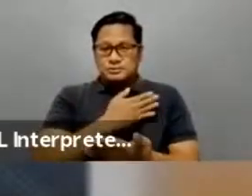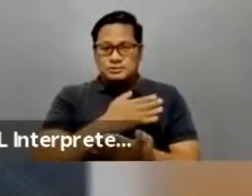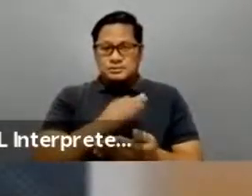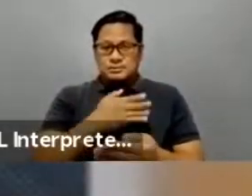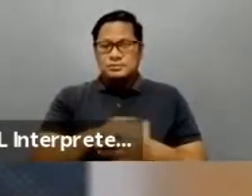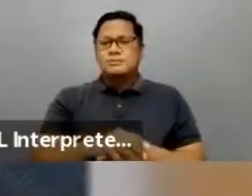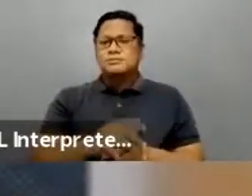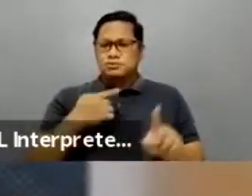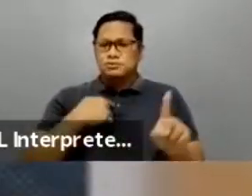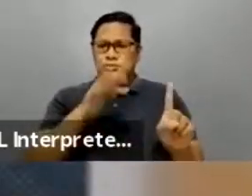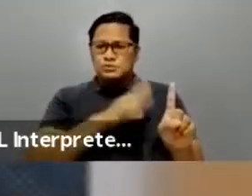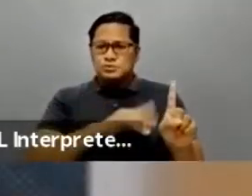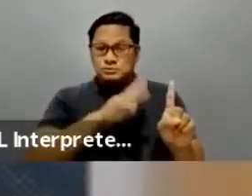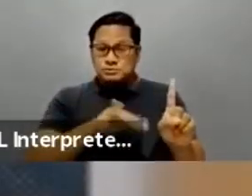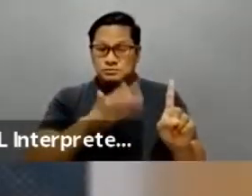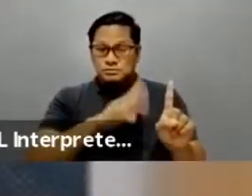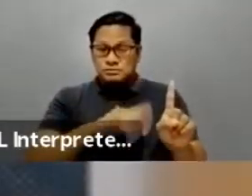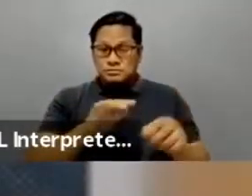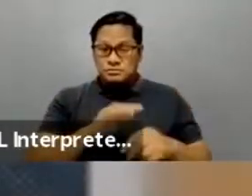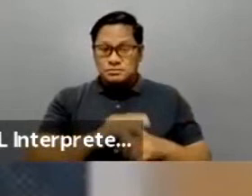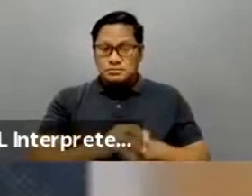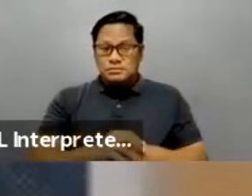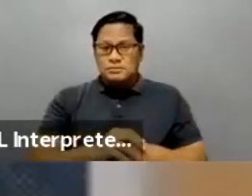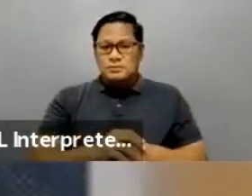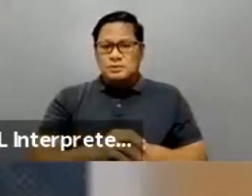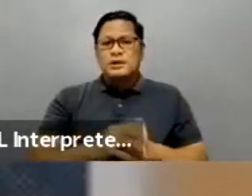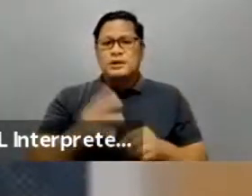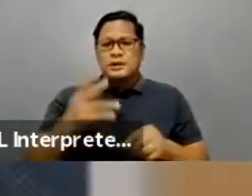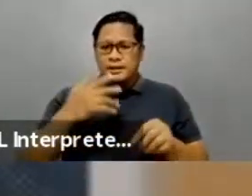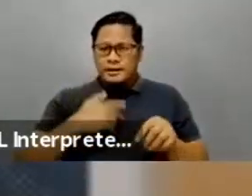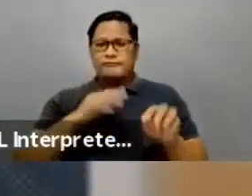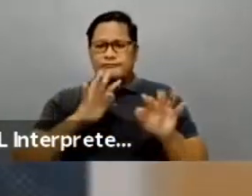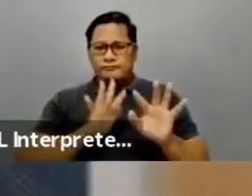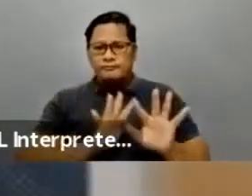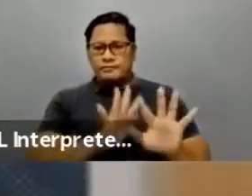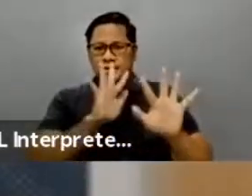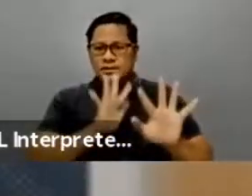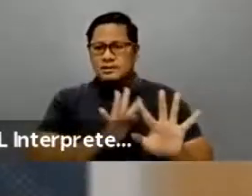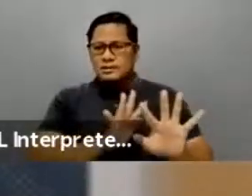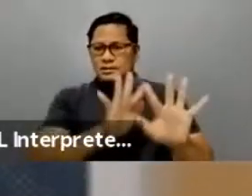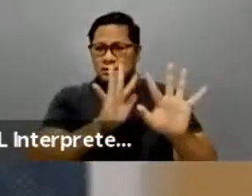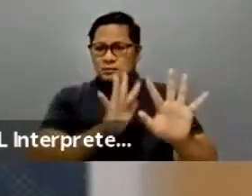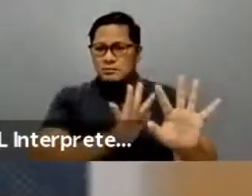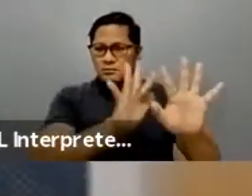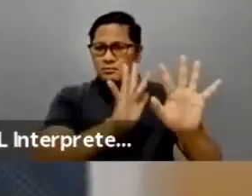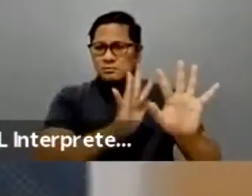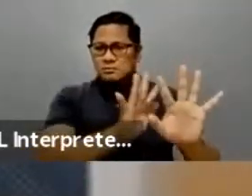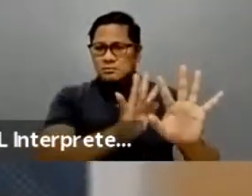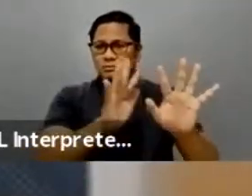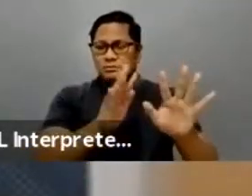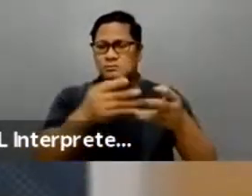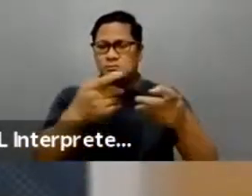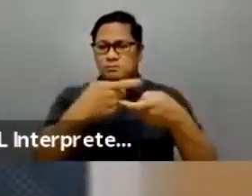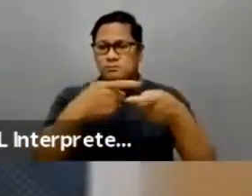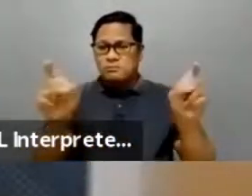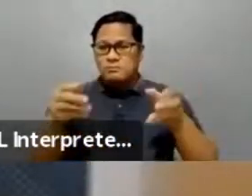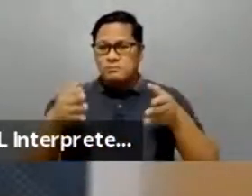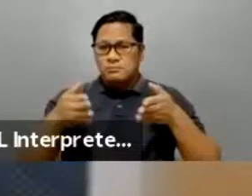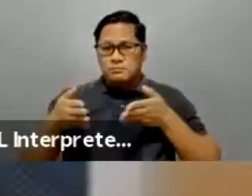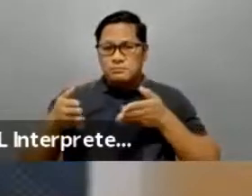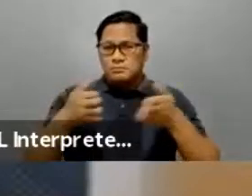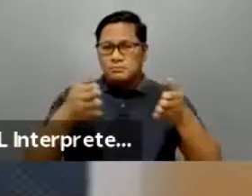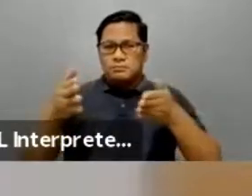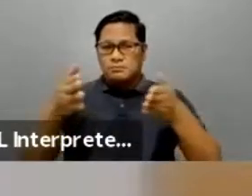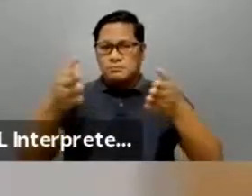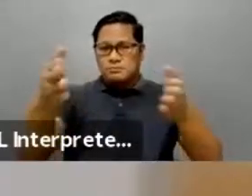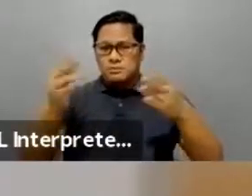Napansin mo ba? Parada na ng parada sa malalaking mga kalsada itong liyamado